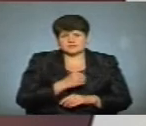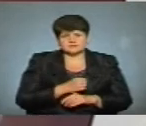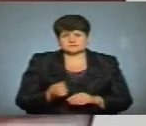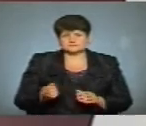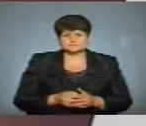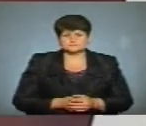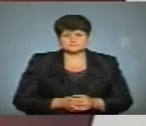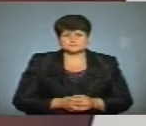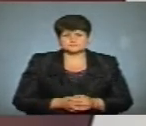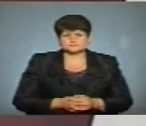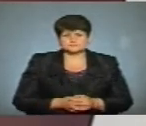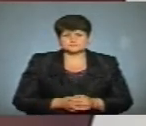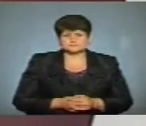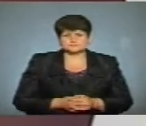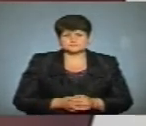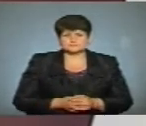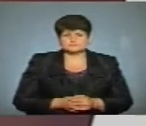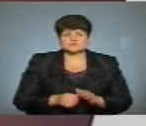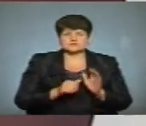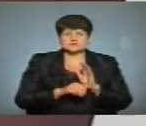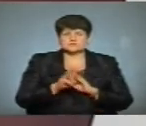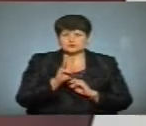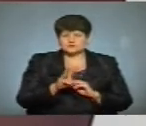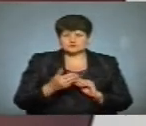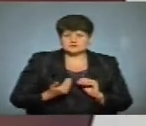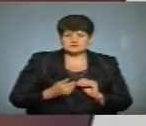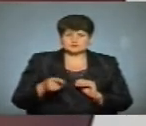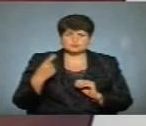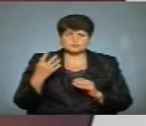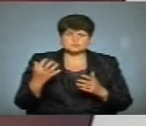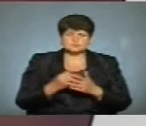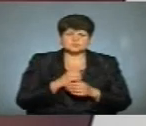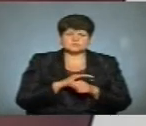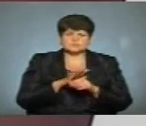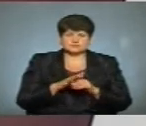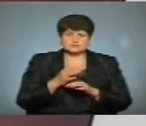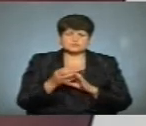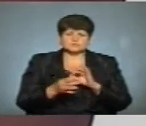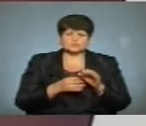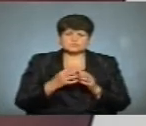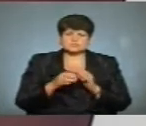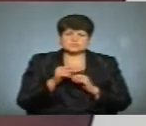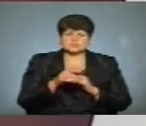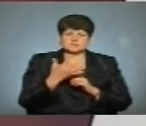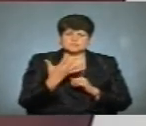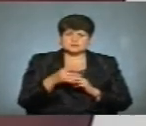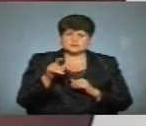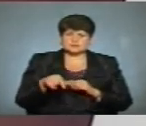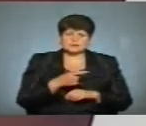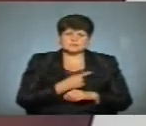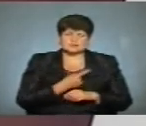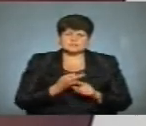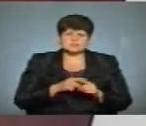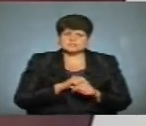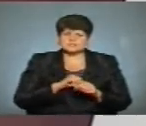вдалося. У 63 жителів Тернопільщини виявили COVID-19 за добу, серед них 5 медиків. Це